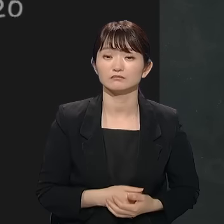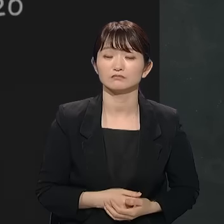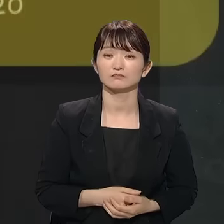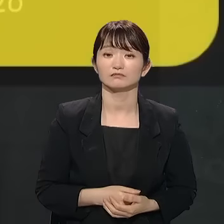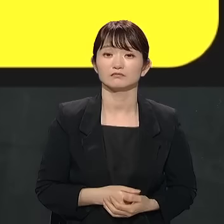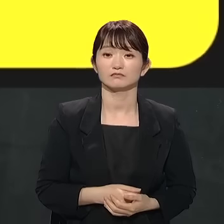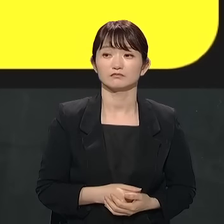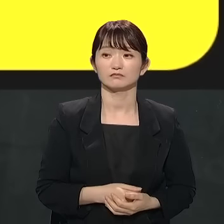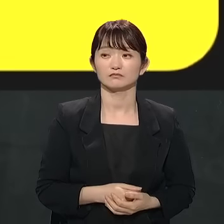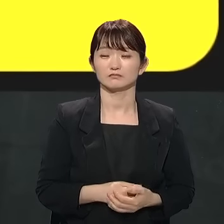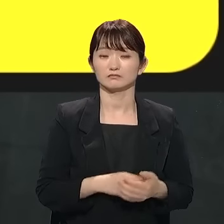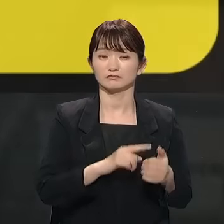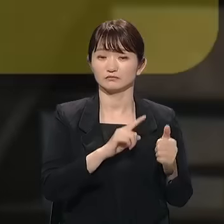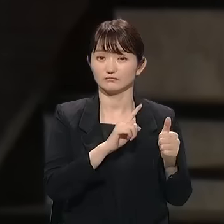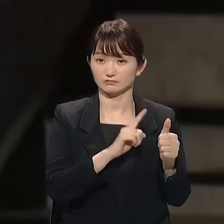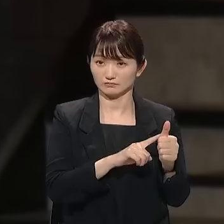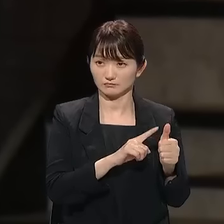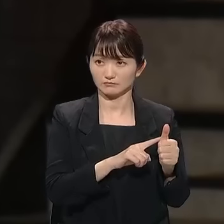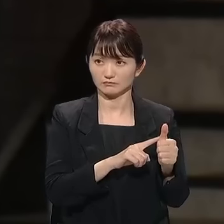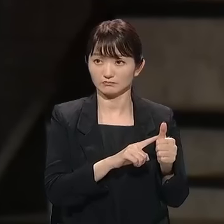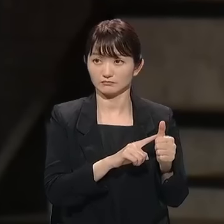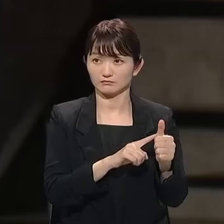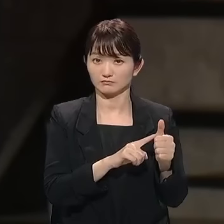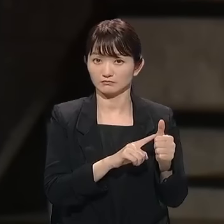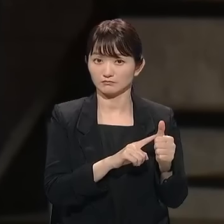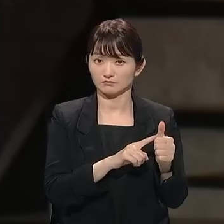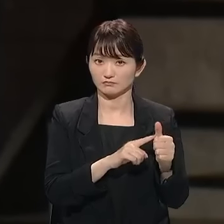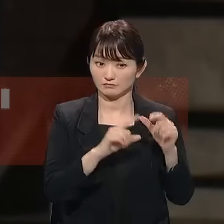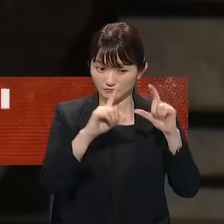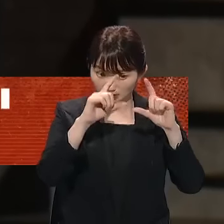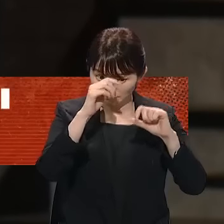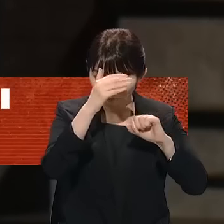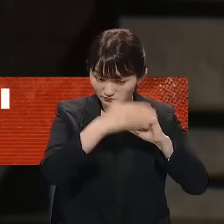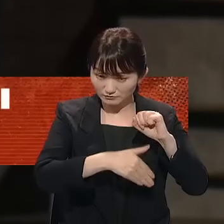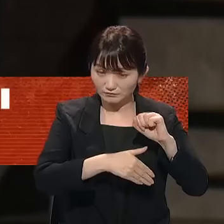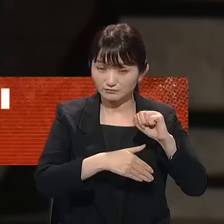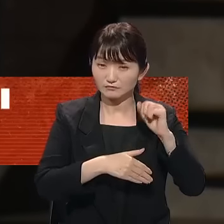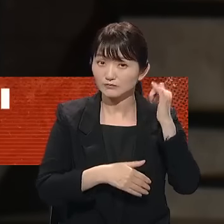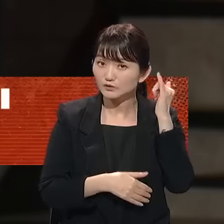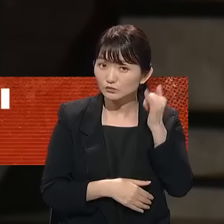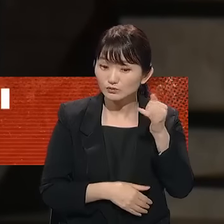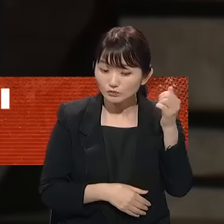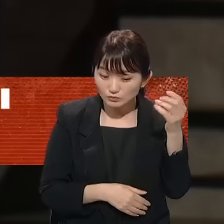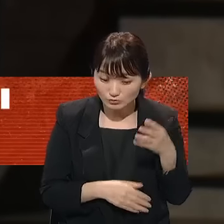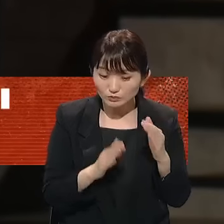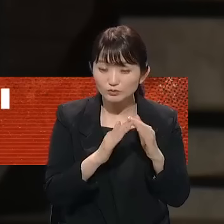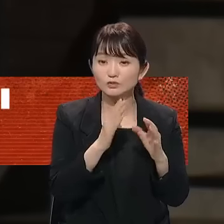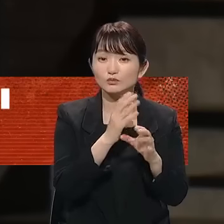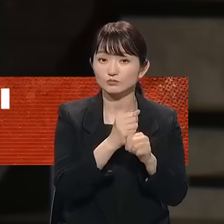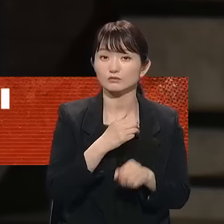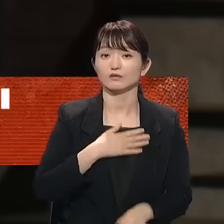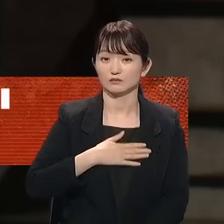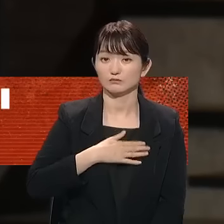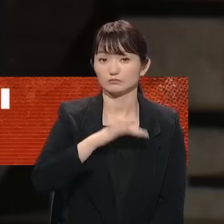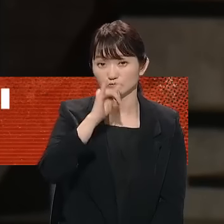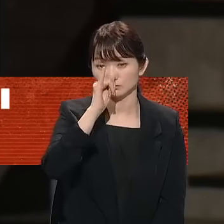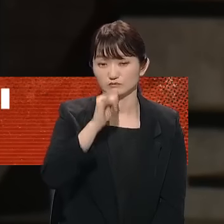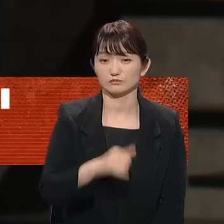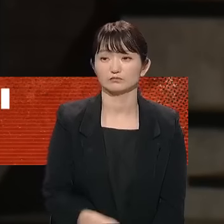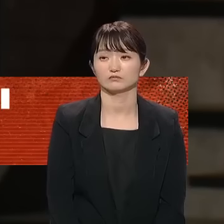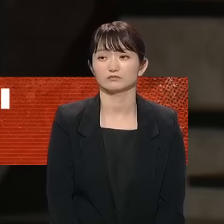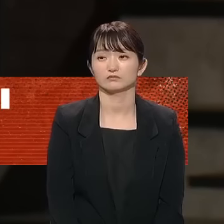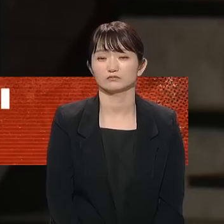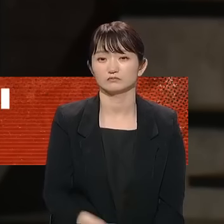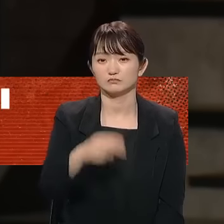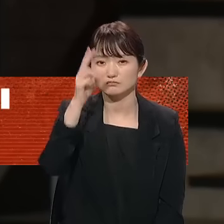사실 왜냐하면 이 사람에 대한 뭐 사진이라든지 전화번호라든가 뭐 주소 이거 다 알고 있는데 그래서